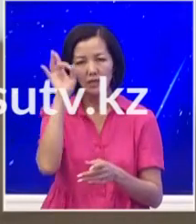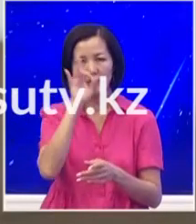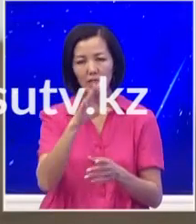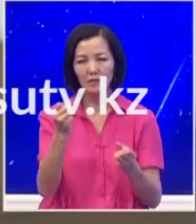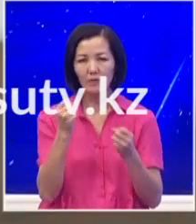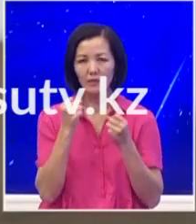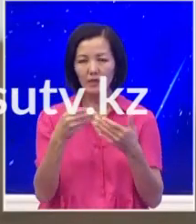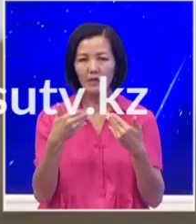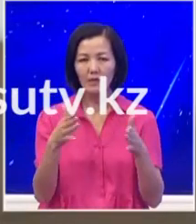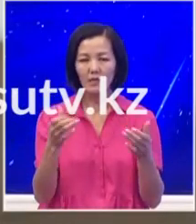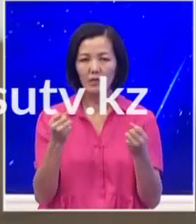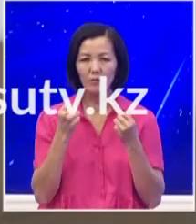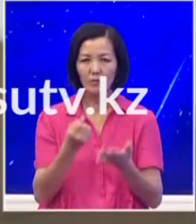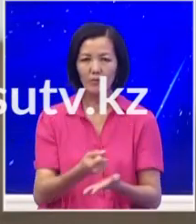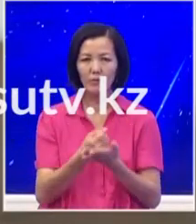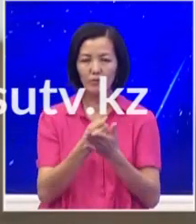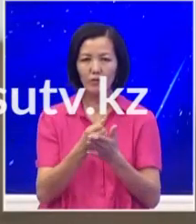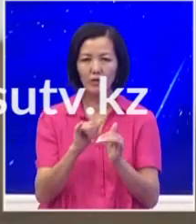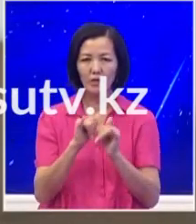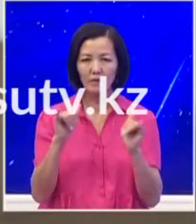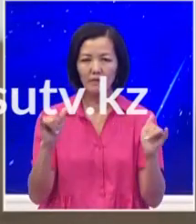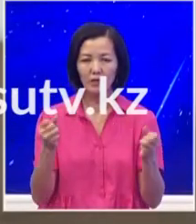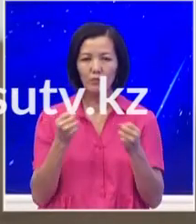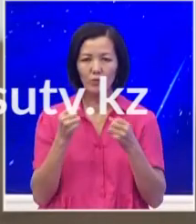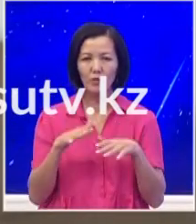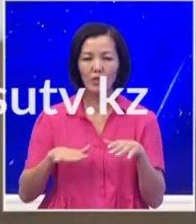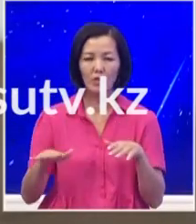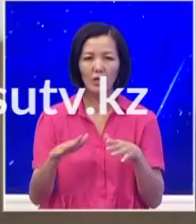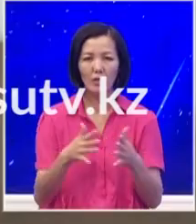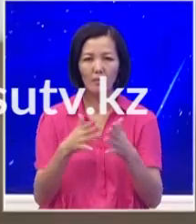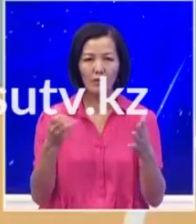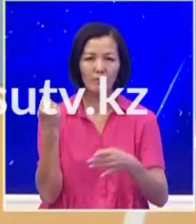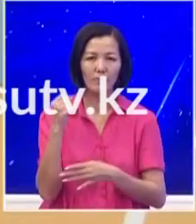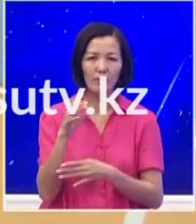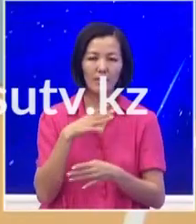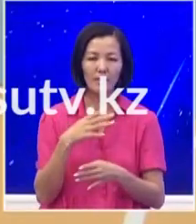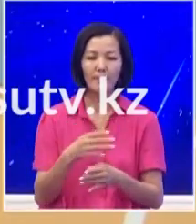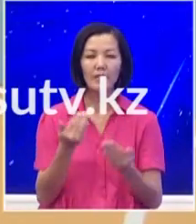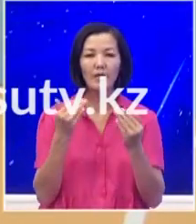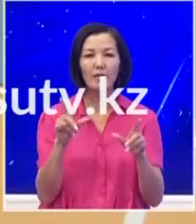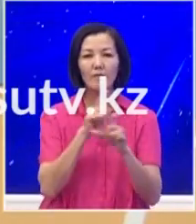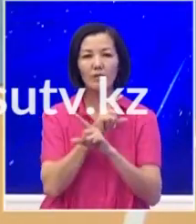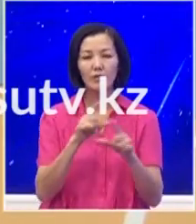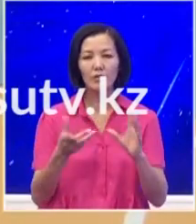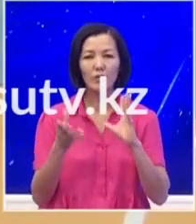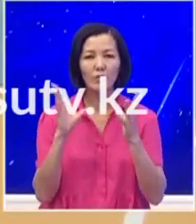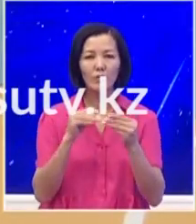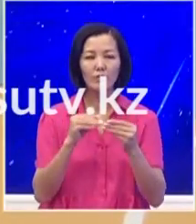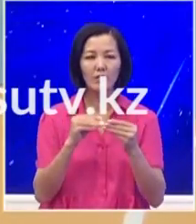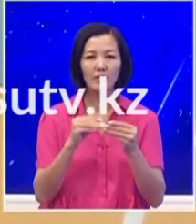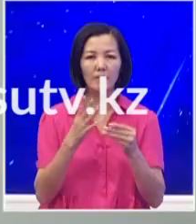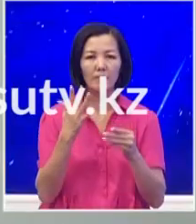что открытие ФОКа поспособствует дальнейшему развитию спорта в регионе и большим победам. Сегодня здание ФОКа общей площадью